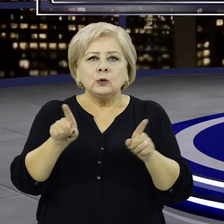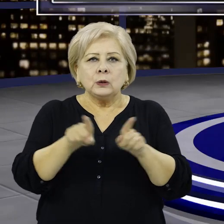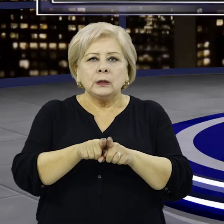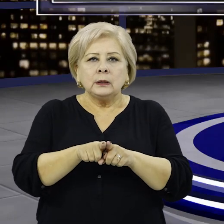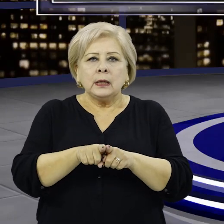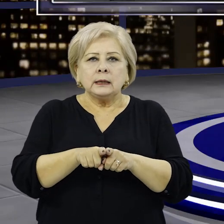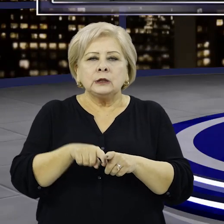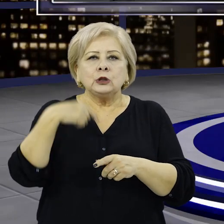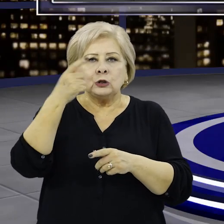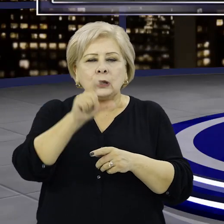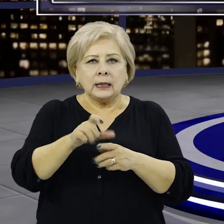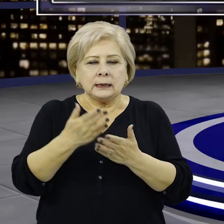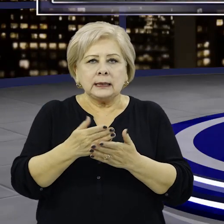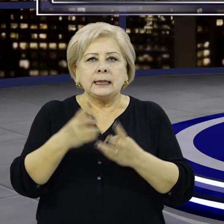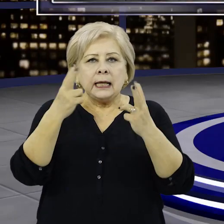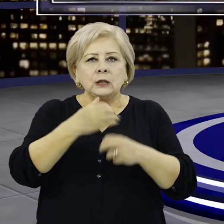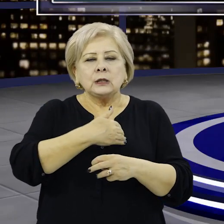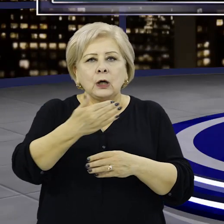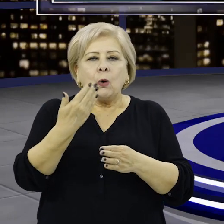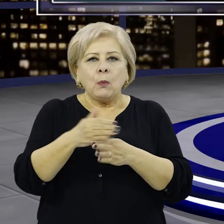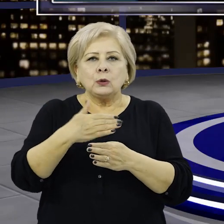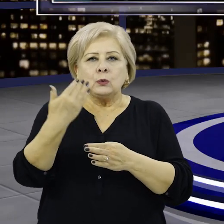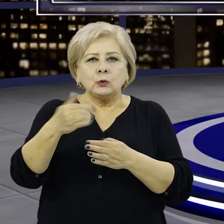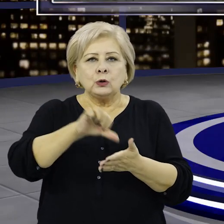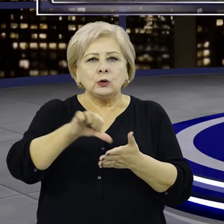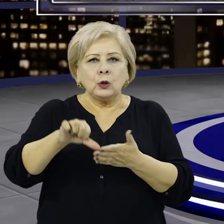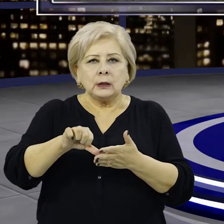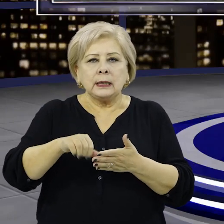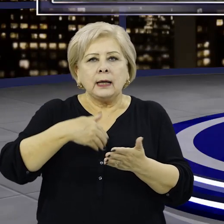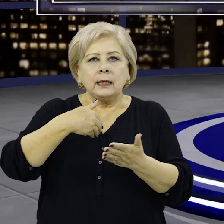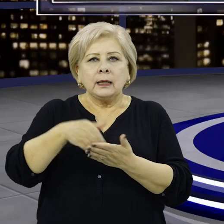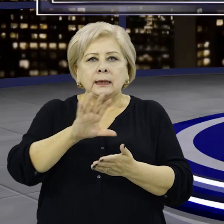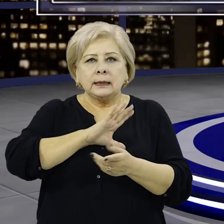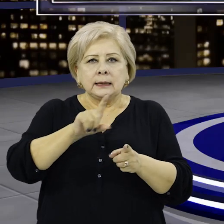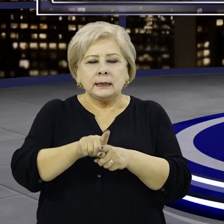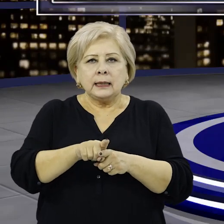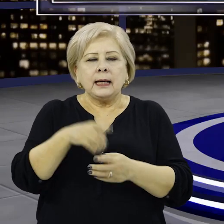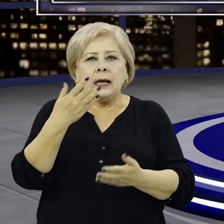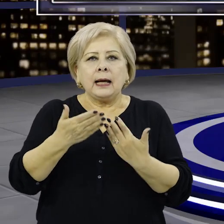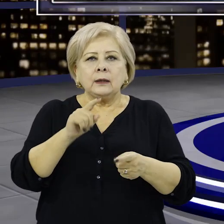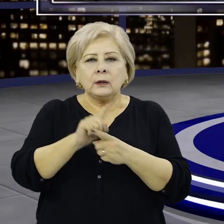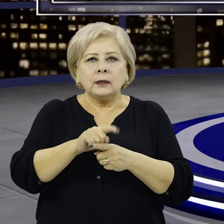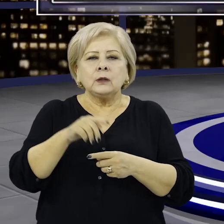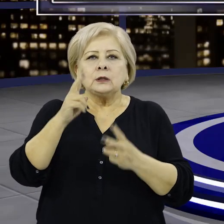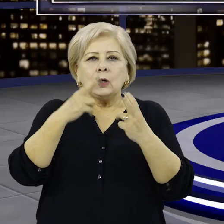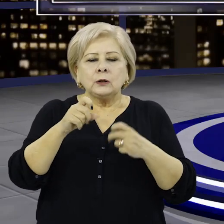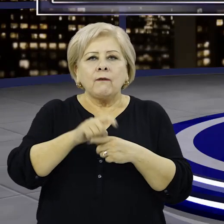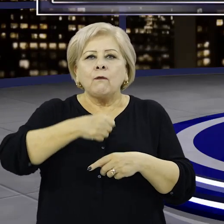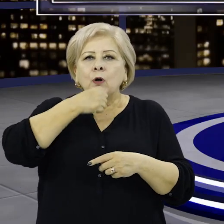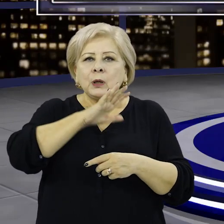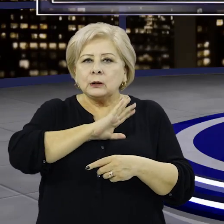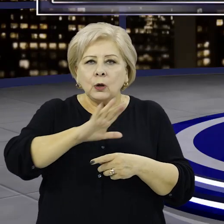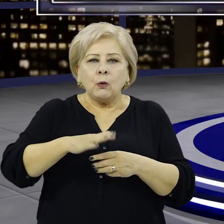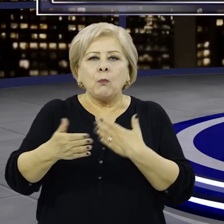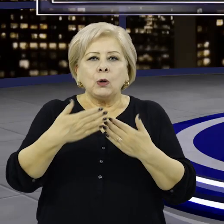Shuningdek, shaxs tadqiqotning istalgan bosqichida unda ishtirok etishni rad qilishga haqli. Agar tadqiqotda voyaga yetmagan